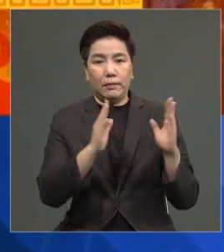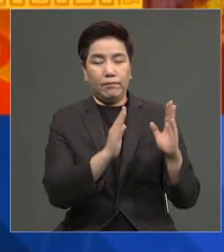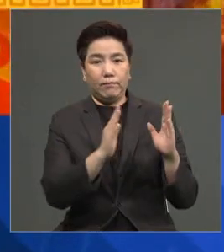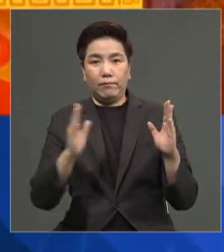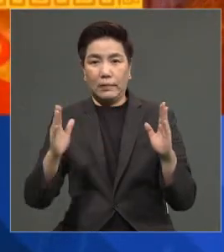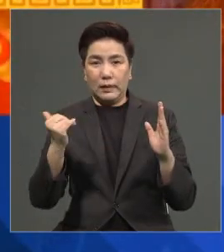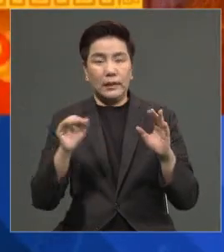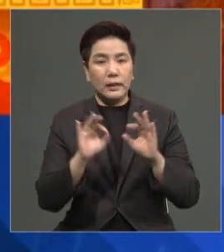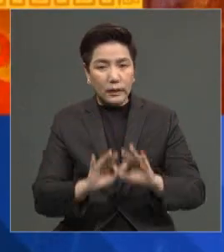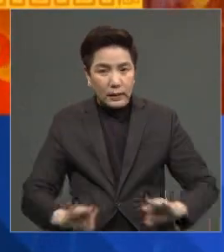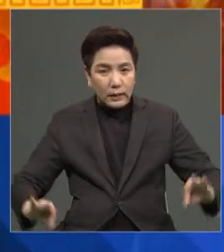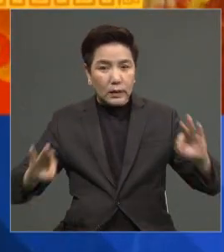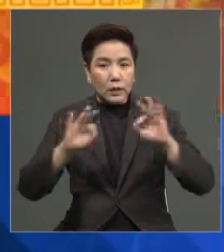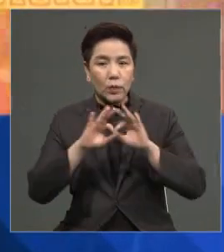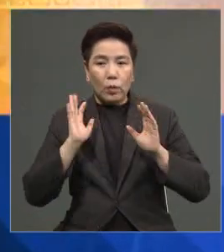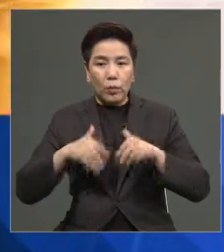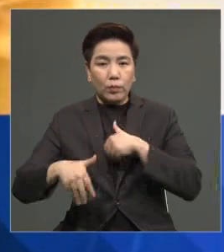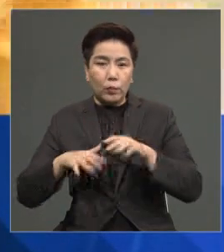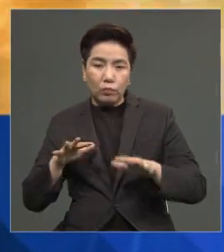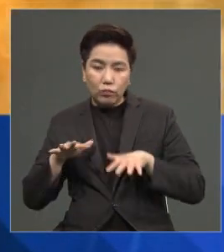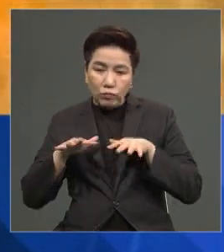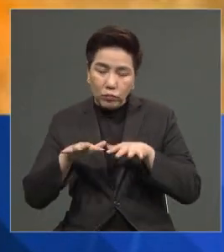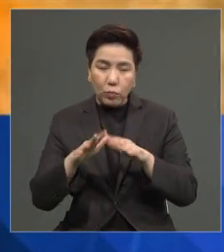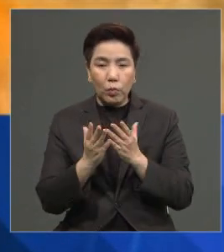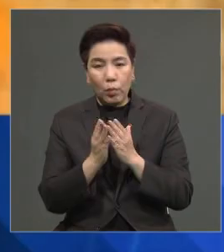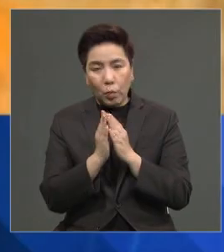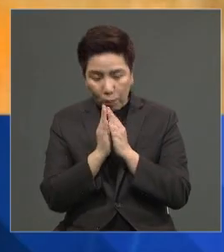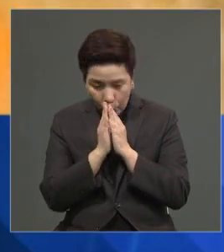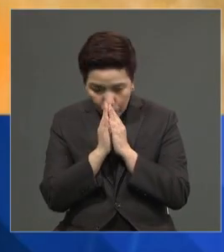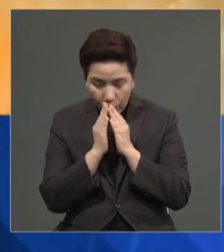สิ่งสำคัญนะครับแล้วก็ไปให้พี่น้องประชาชนได้สักการะบูชาม